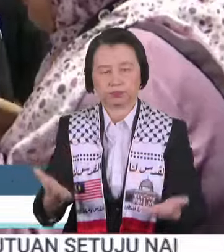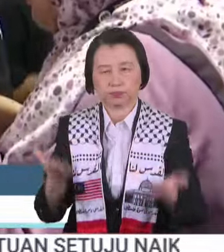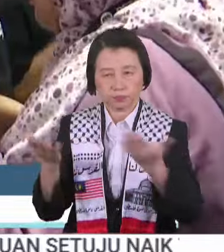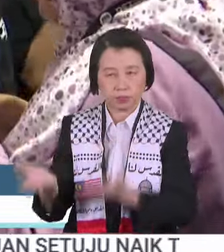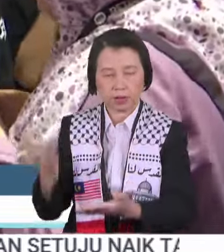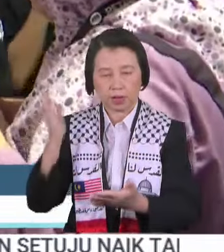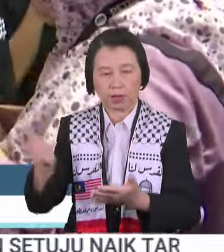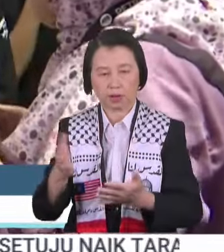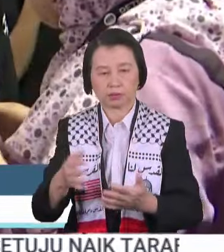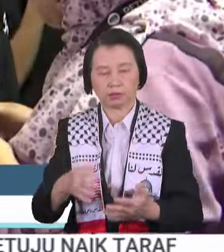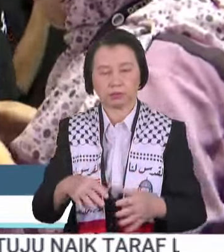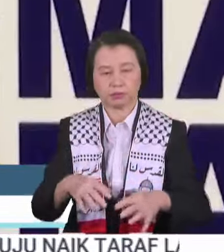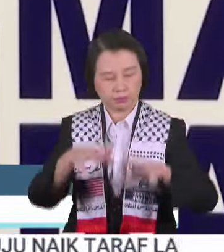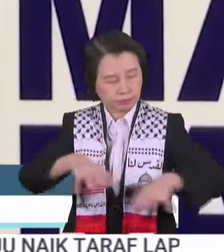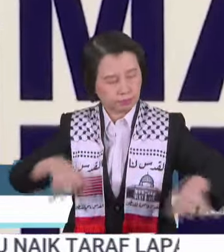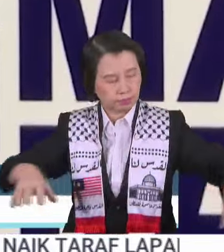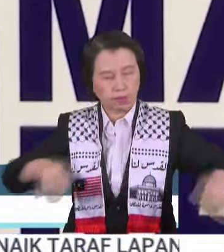akan memberikan